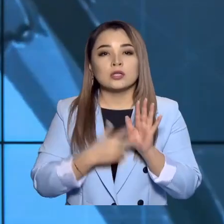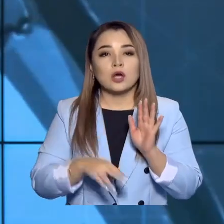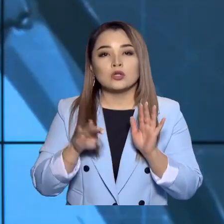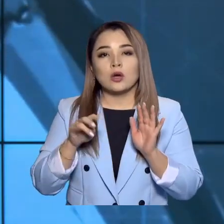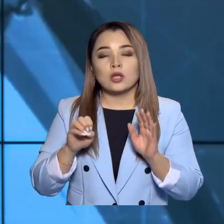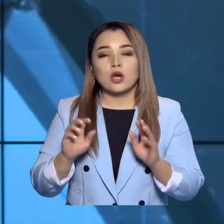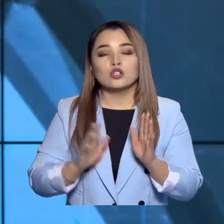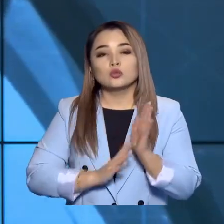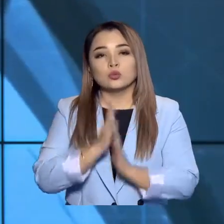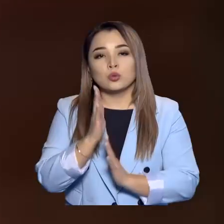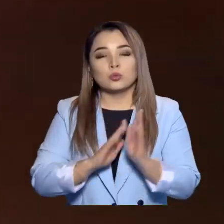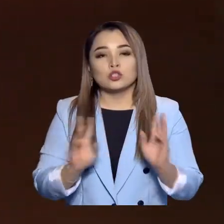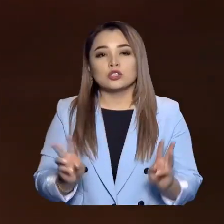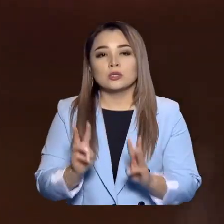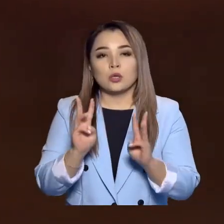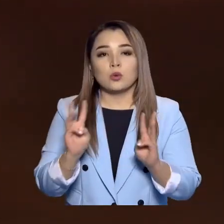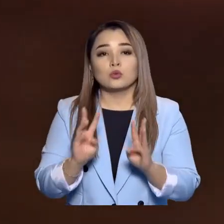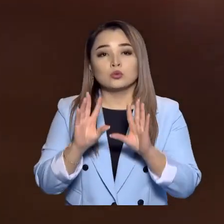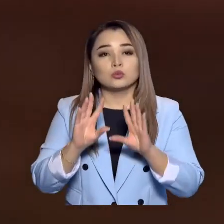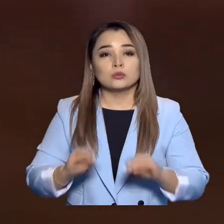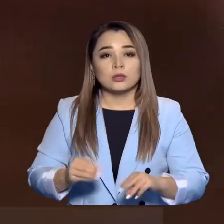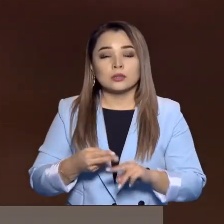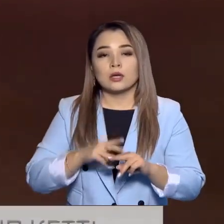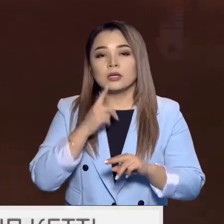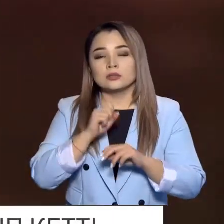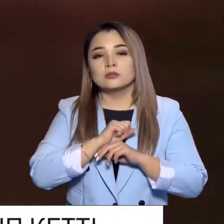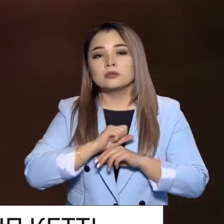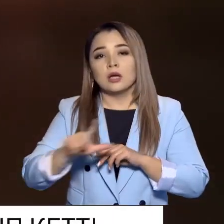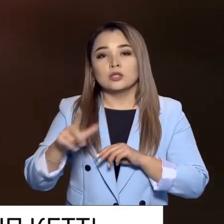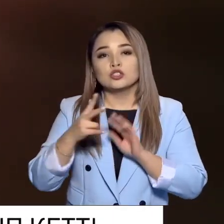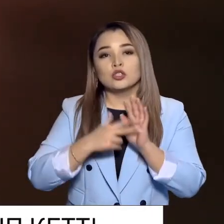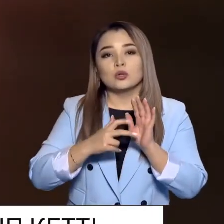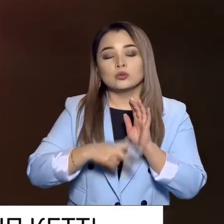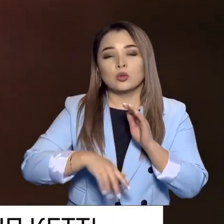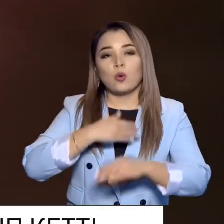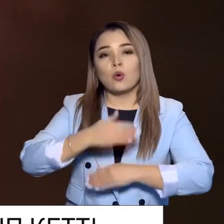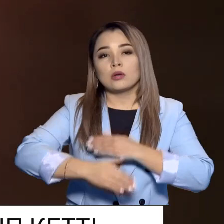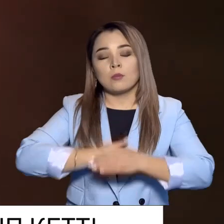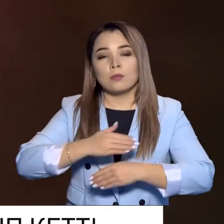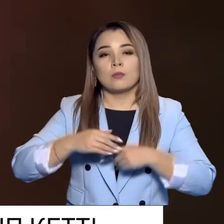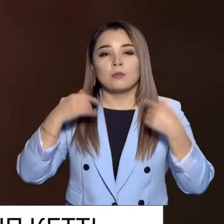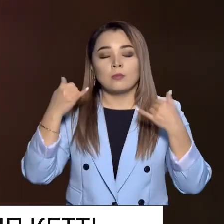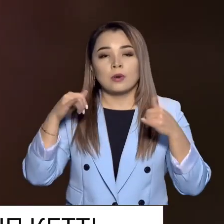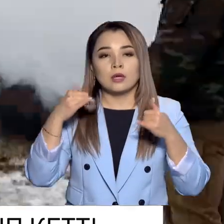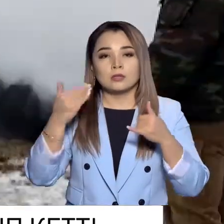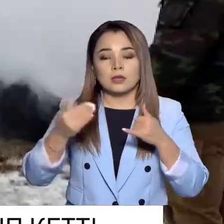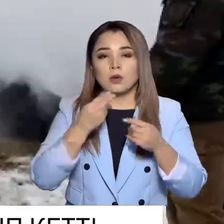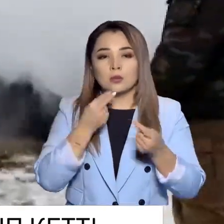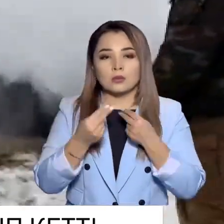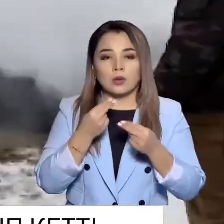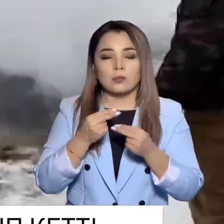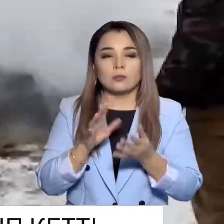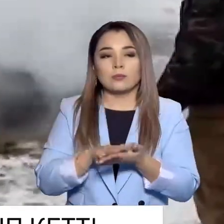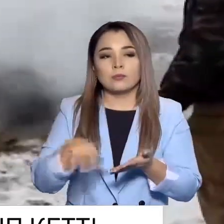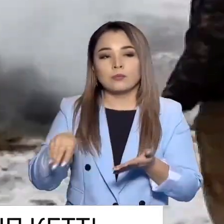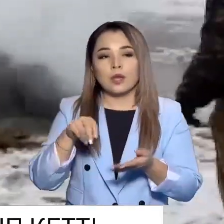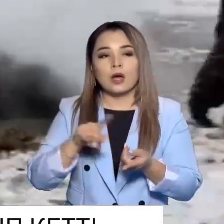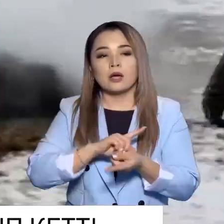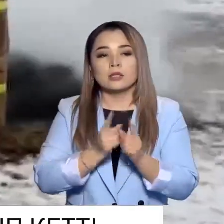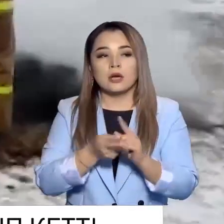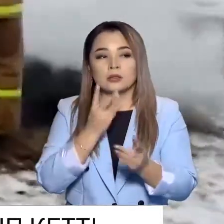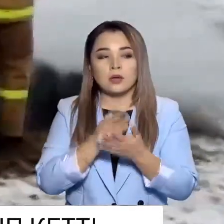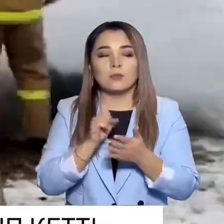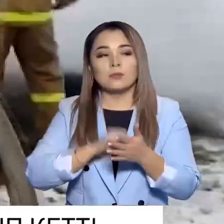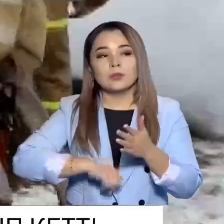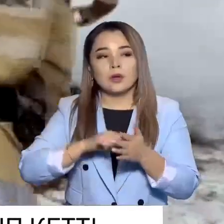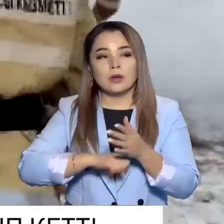шөп жанып кетті. Өрт сөндірушілер жеткенше қызыл жалын тез тарап, 800 орам мал азығы күлге айналған. Мамандар өрттің шығу себебін анықтап